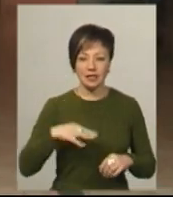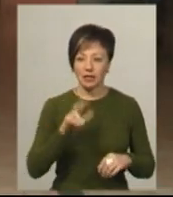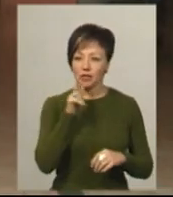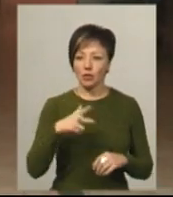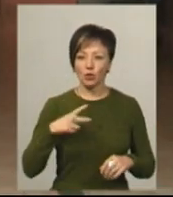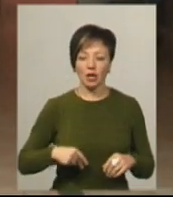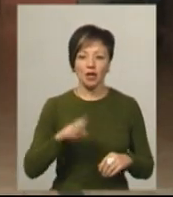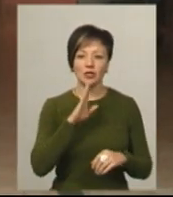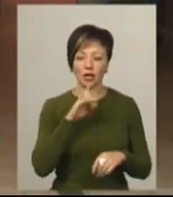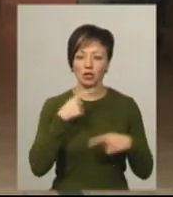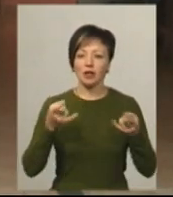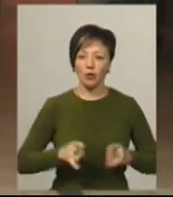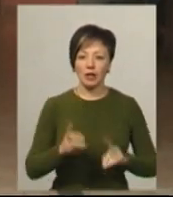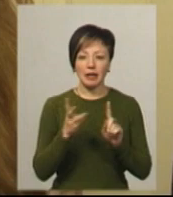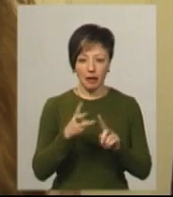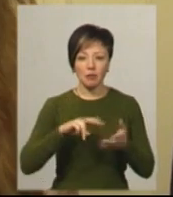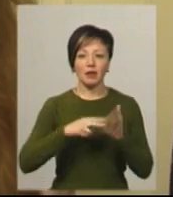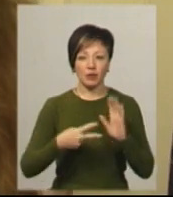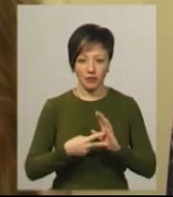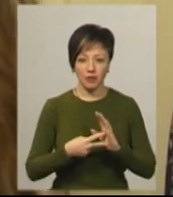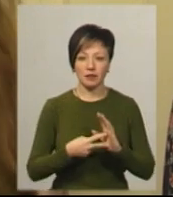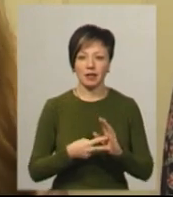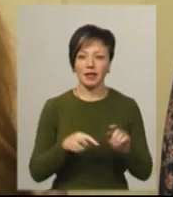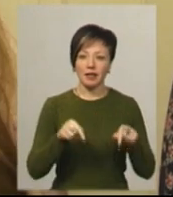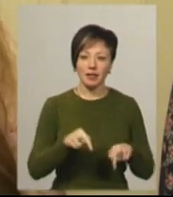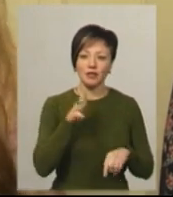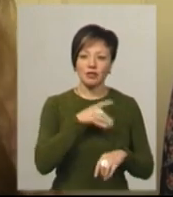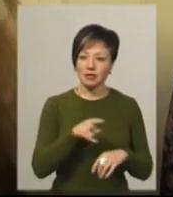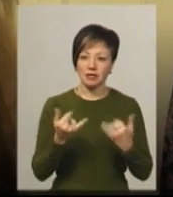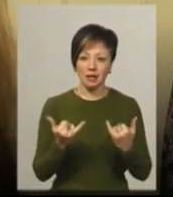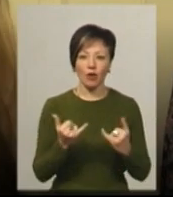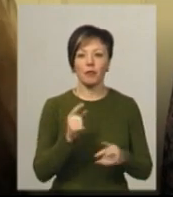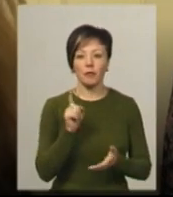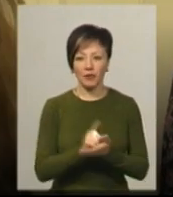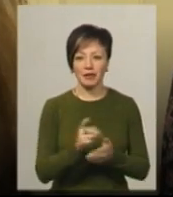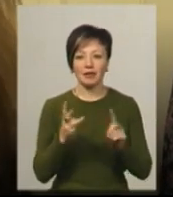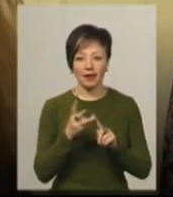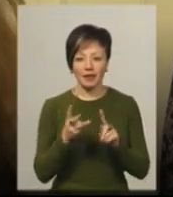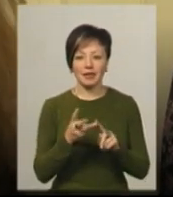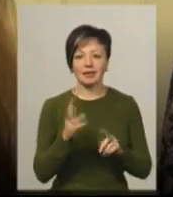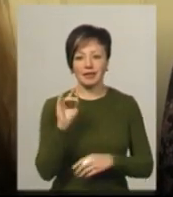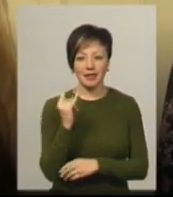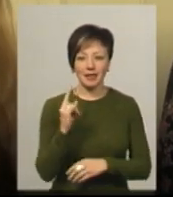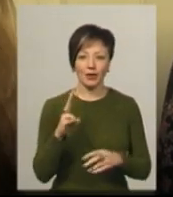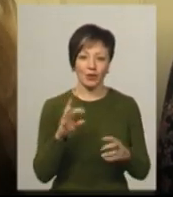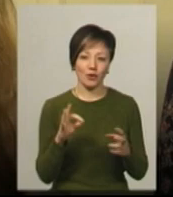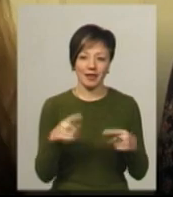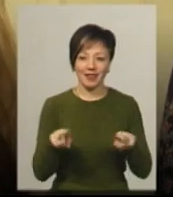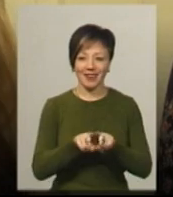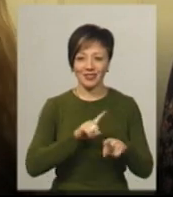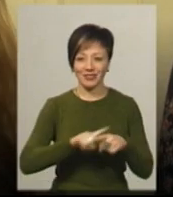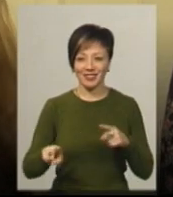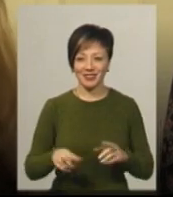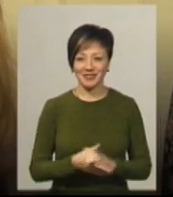донька. Жінка каже, народжувати третє планували. Не на цей час, але мала бути третя дитинка, але не так